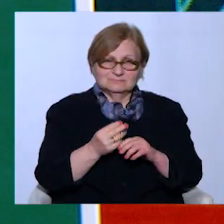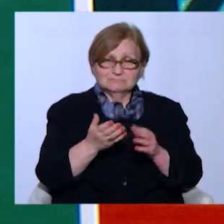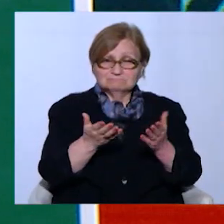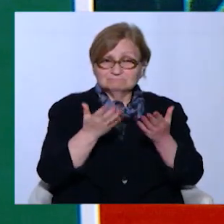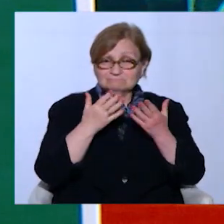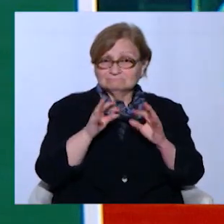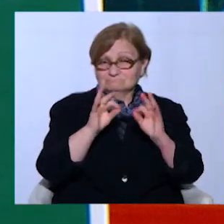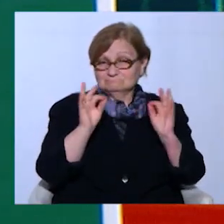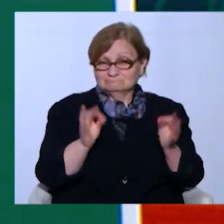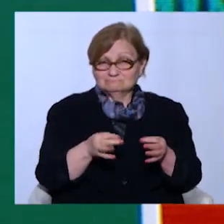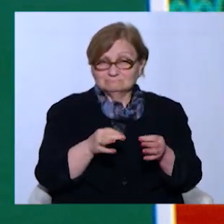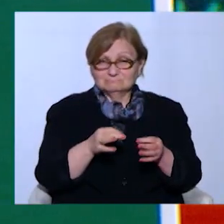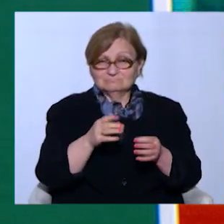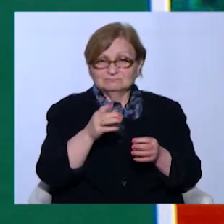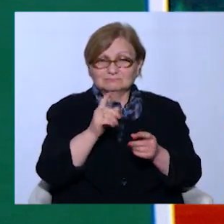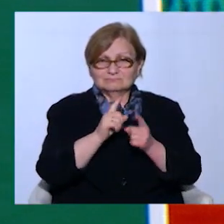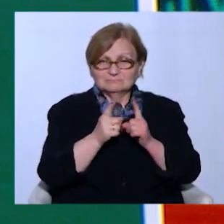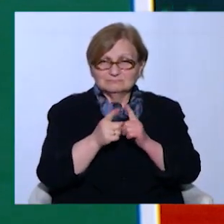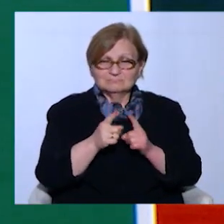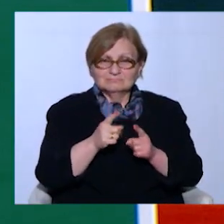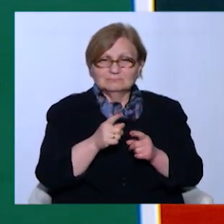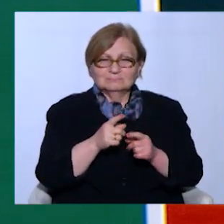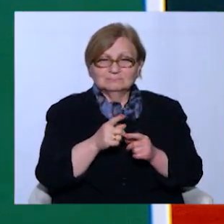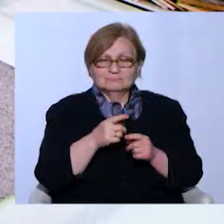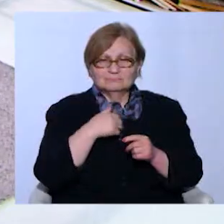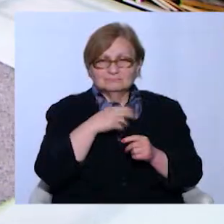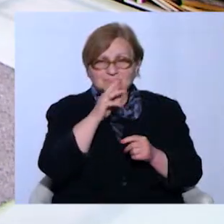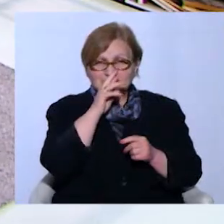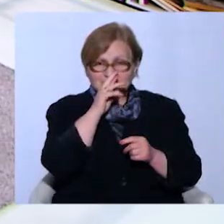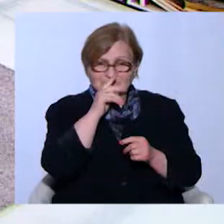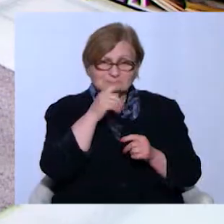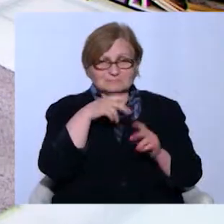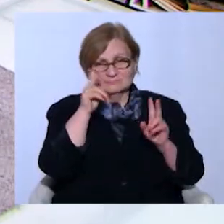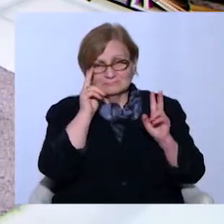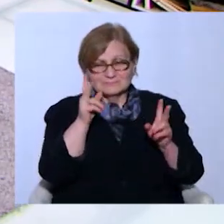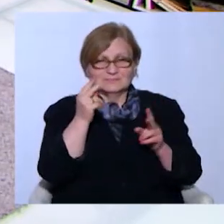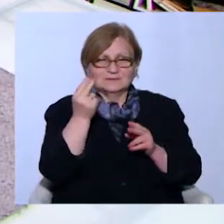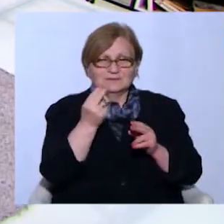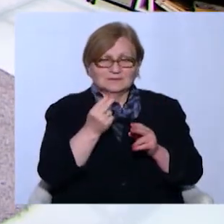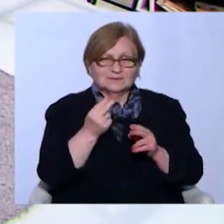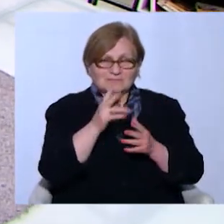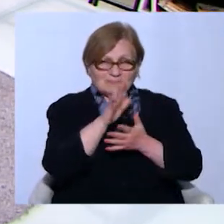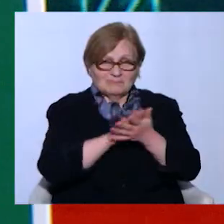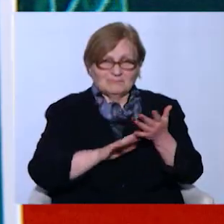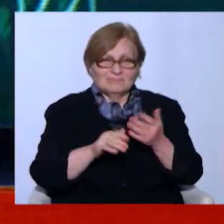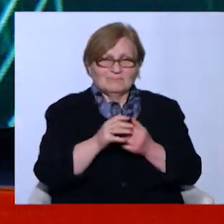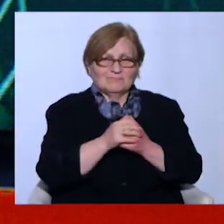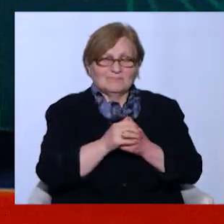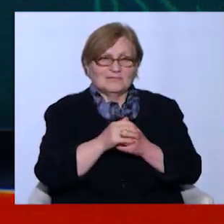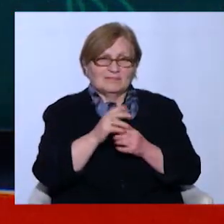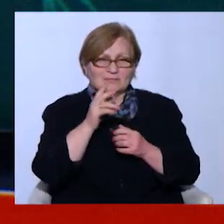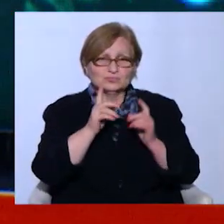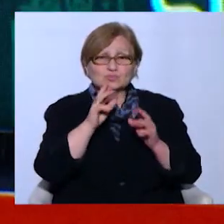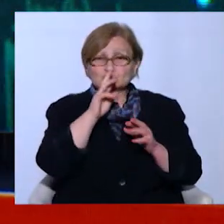ფორმა, ჩრდილებს აკეთებენ. ძალიან დიდი ბუდიში მხატვრესთან თუ რამე ისეთი უზუსტობა, თქვი ხატვა ხაზვა ვიცი, უკეთესი ვარ ხატვასთან